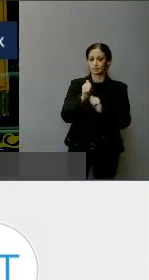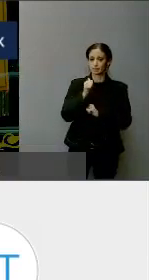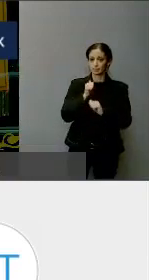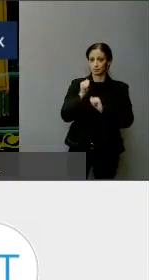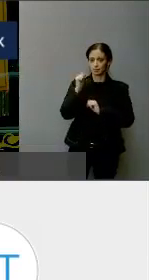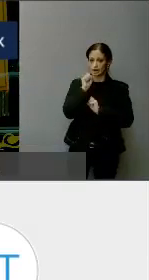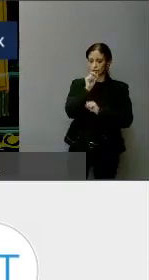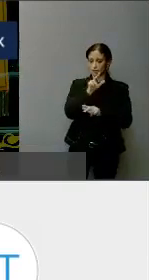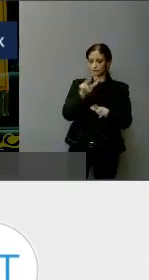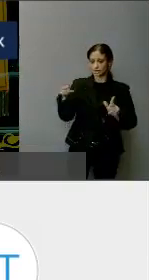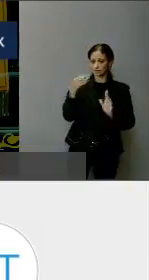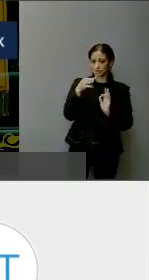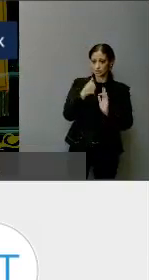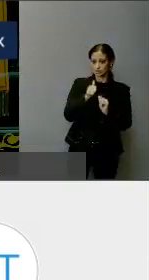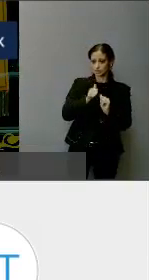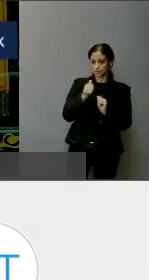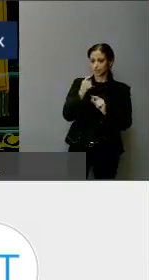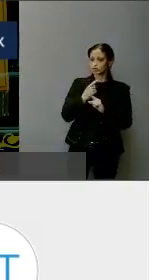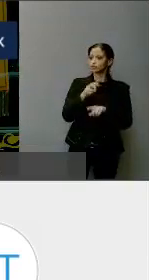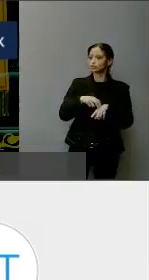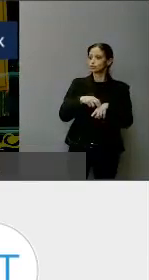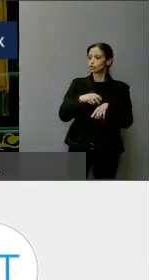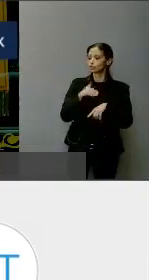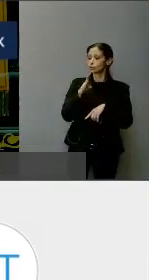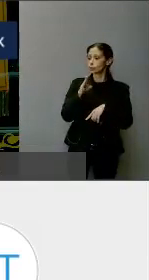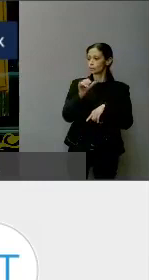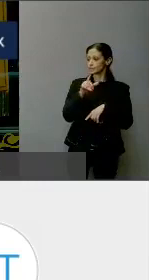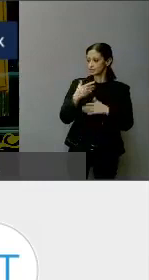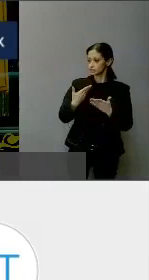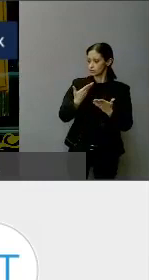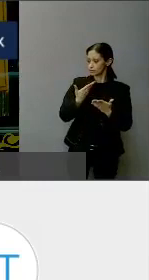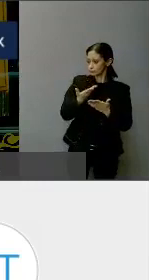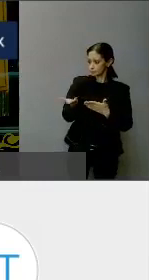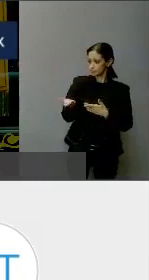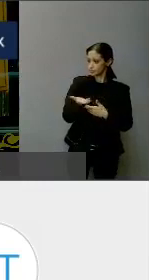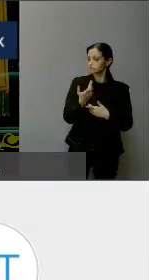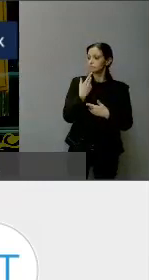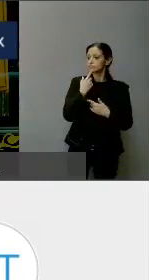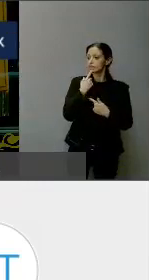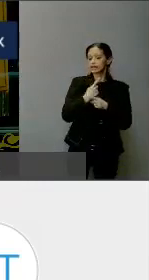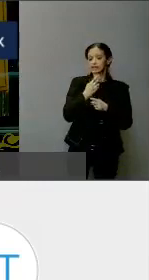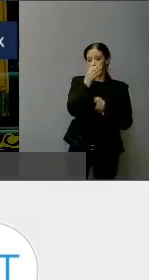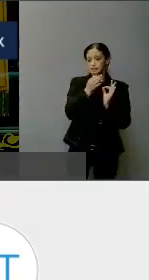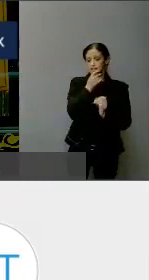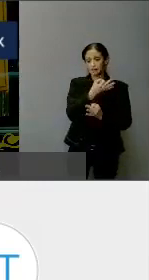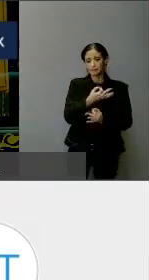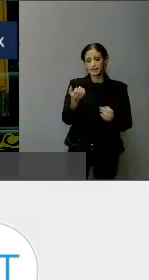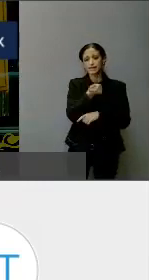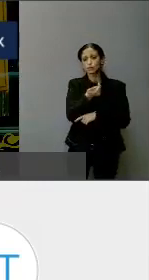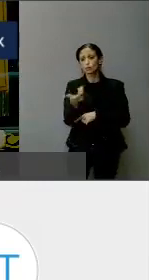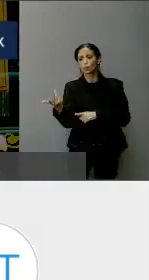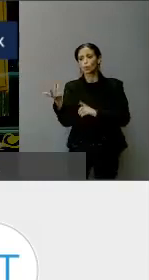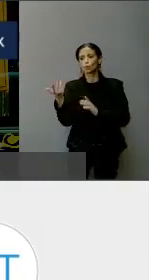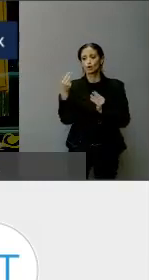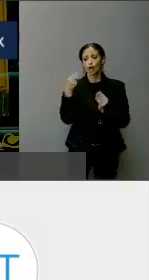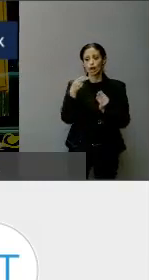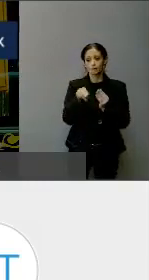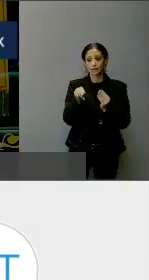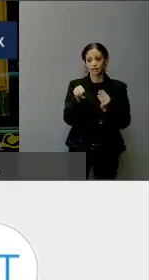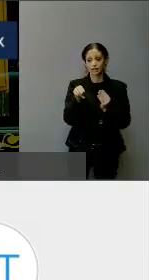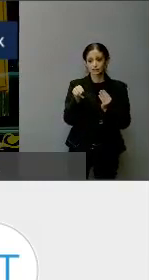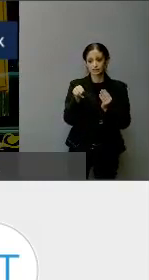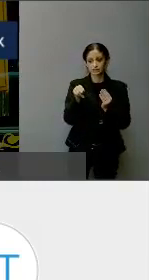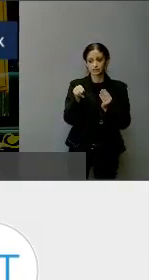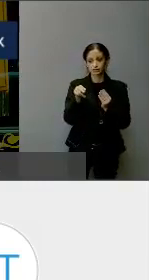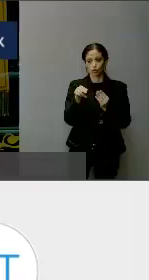dell'illustrazione quindi dottor bishop reggo può intervenire indicando bene il numero dell'emendamento single